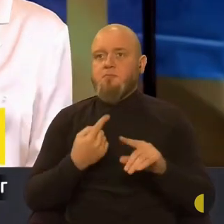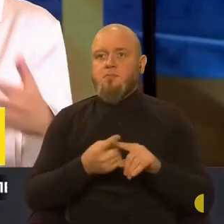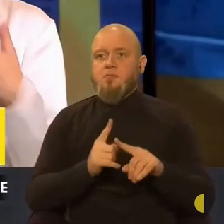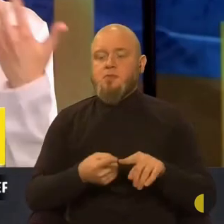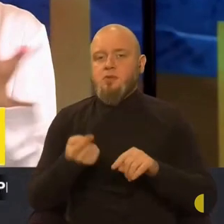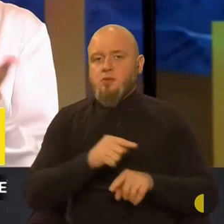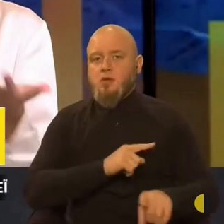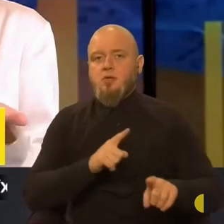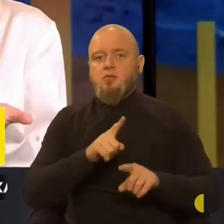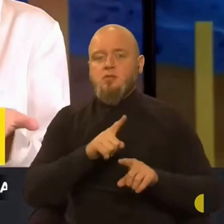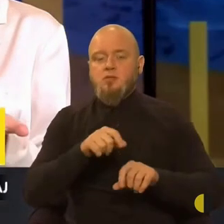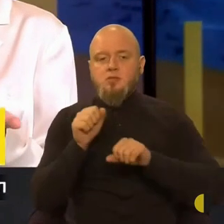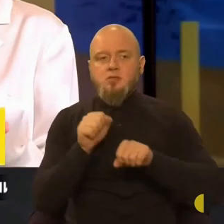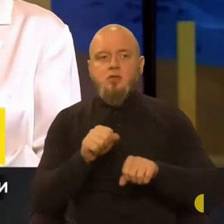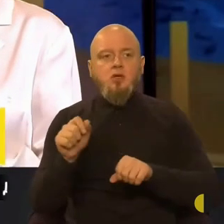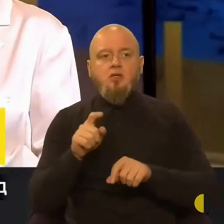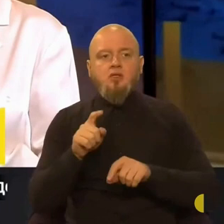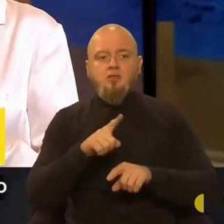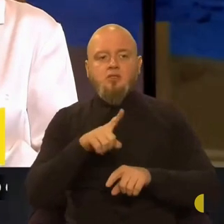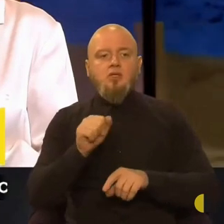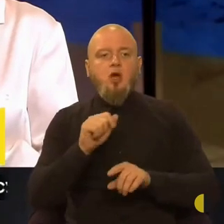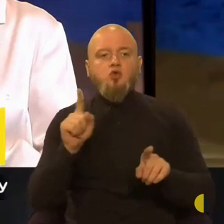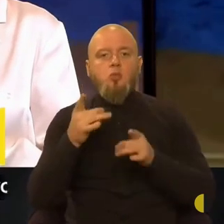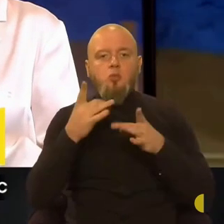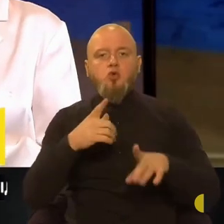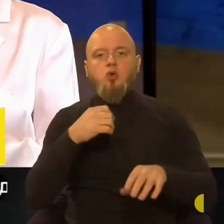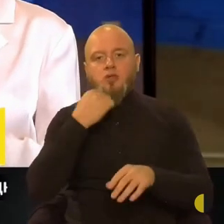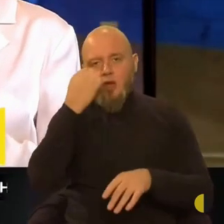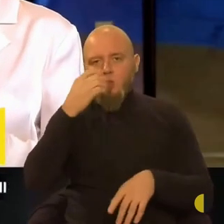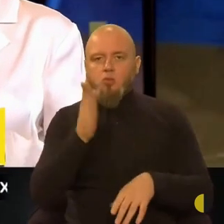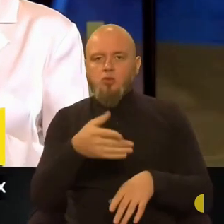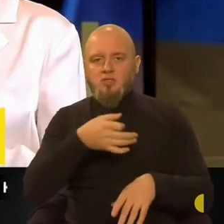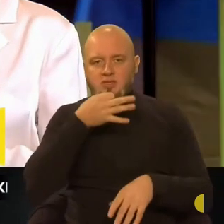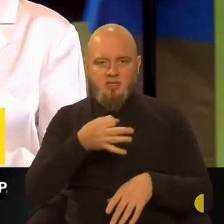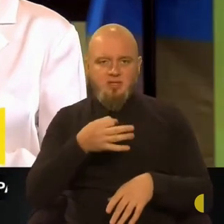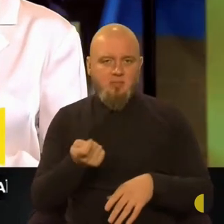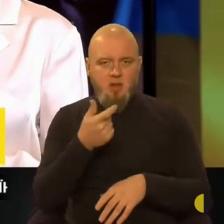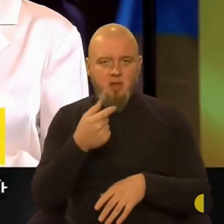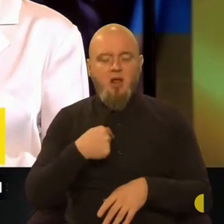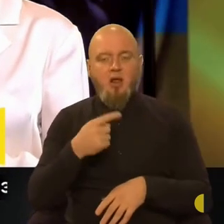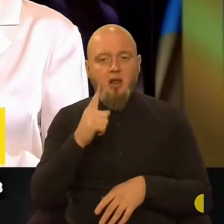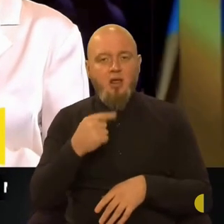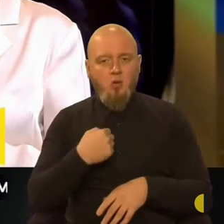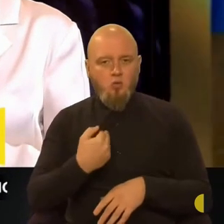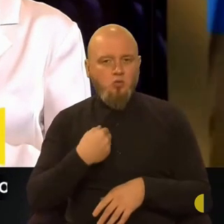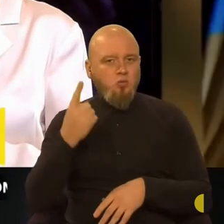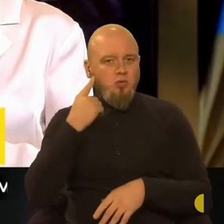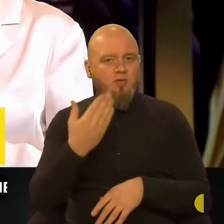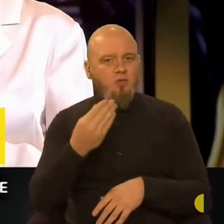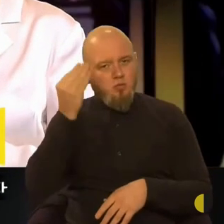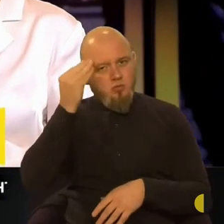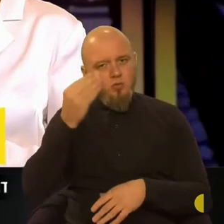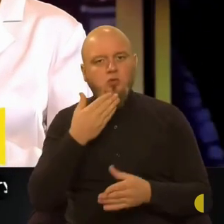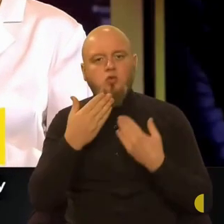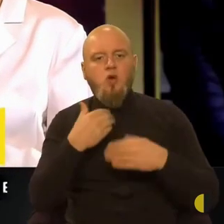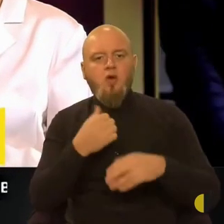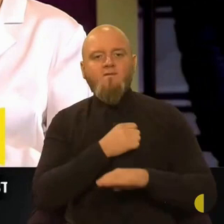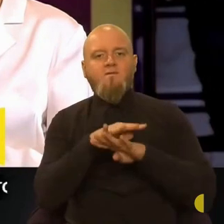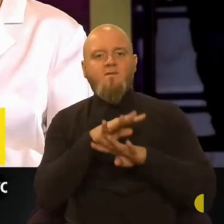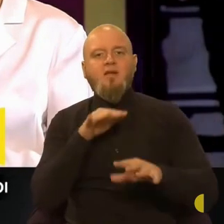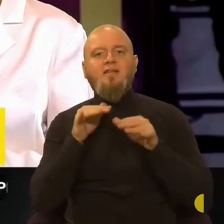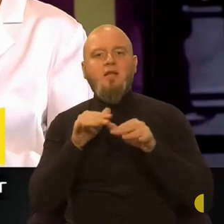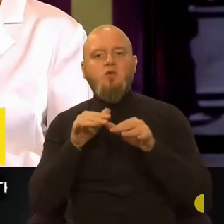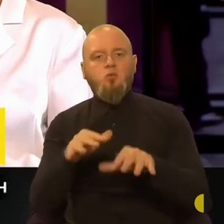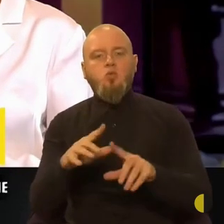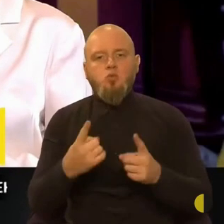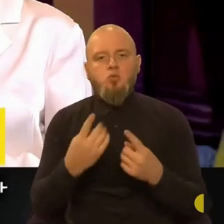це те, за що просто дякую, буде сказати мало. Але я хочу вашу думку почути от щодо гвардії наступу.